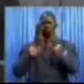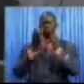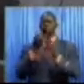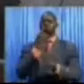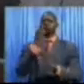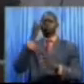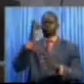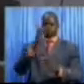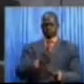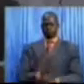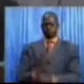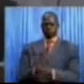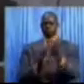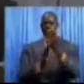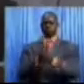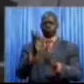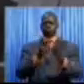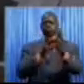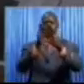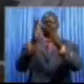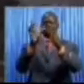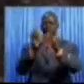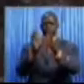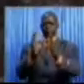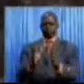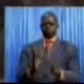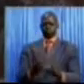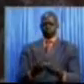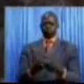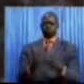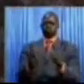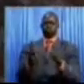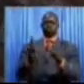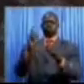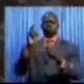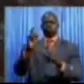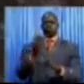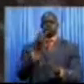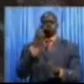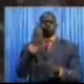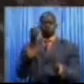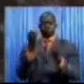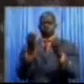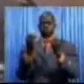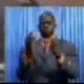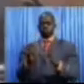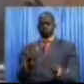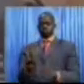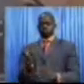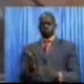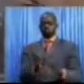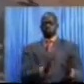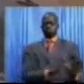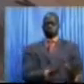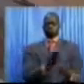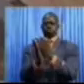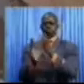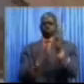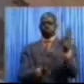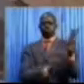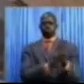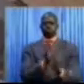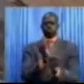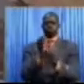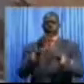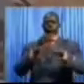être entretenus par des professionnels. Mais malheureusement, beaucoup d'entre eux sont laissés aux mains des populations.